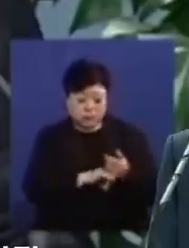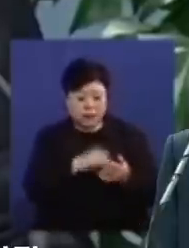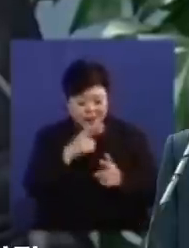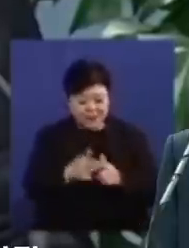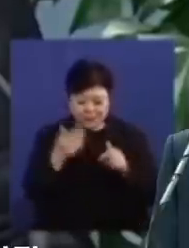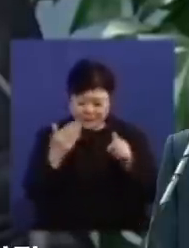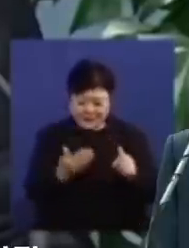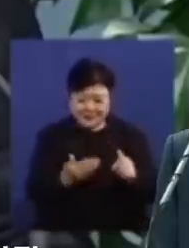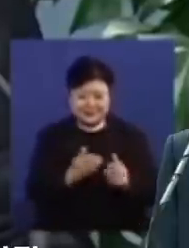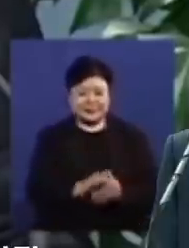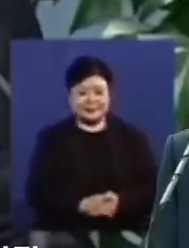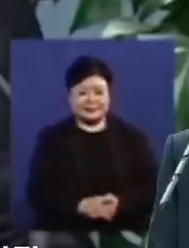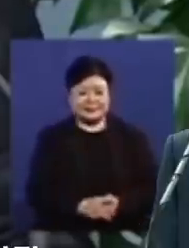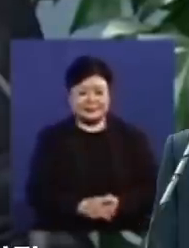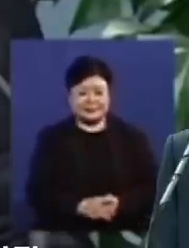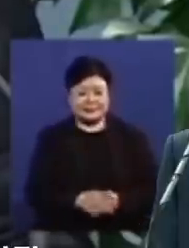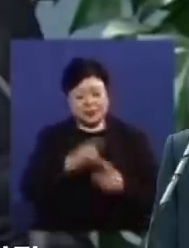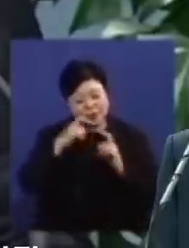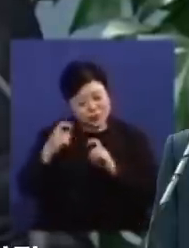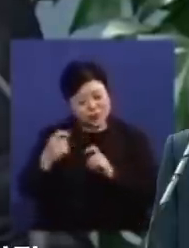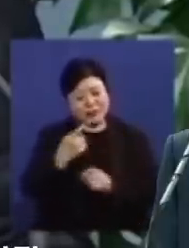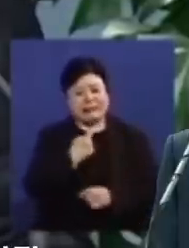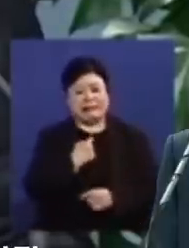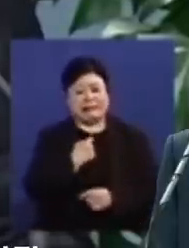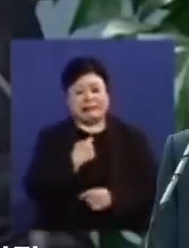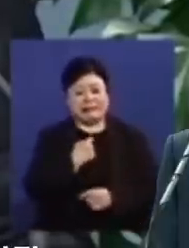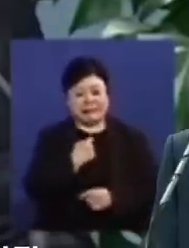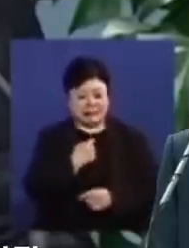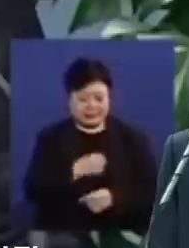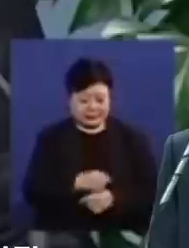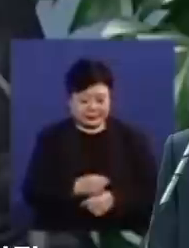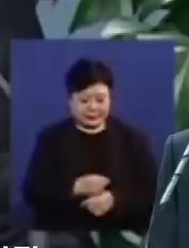예수님이 유혹을 당할 만하지 않습니까?